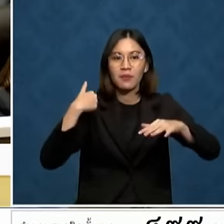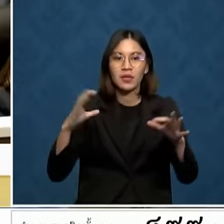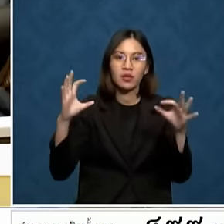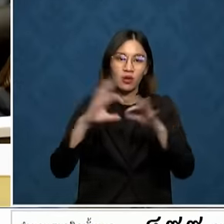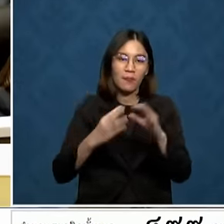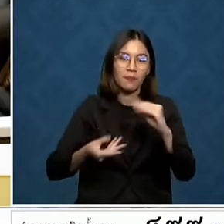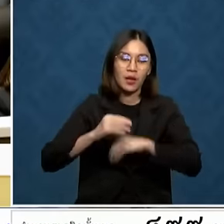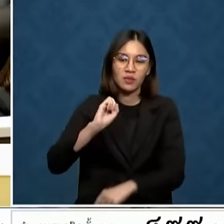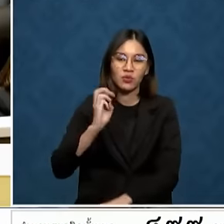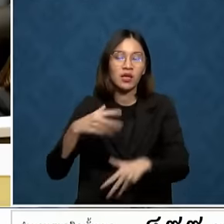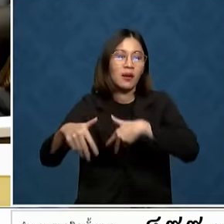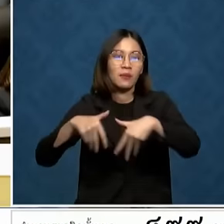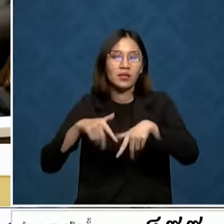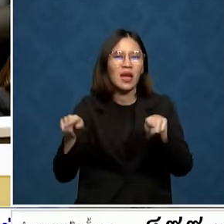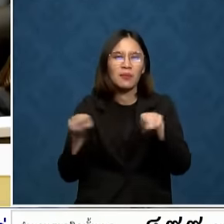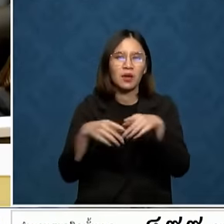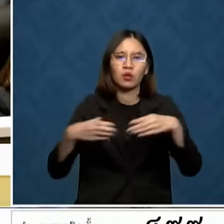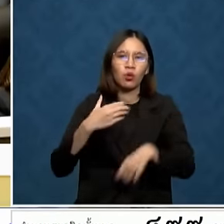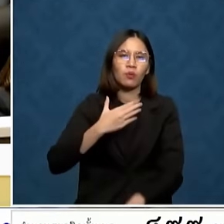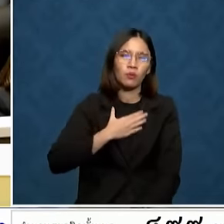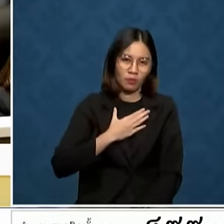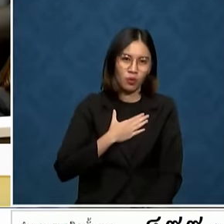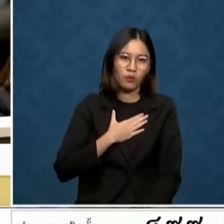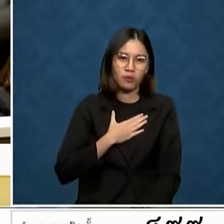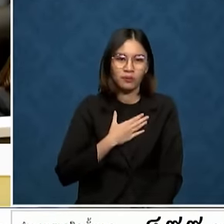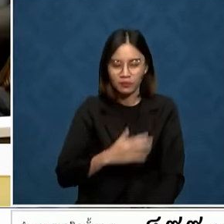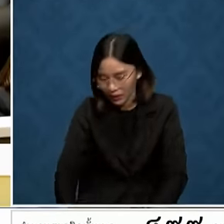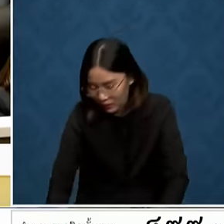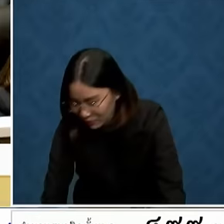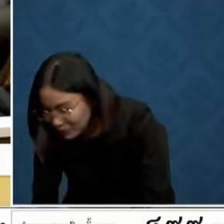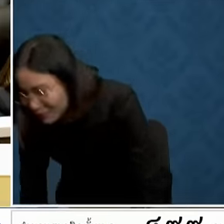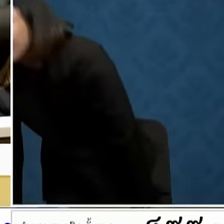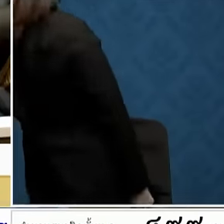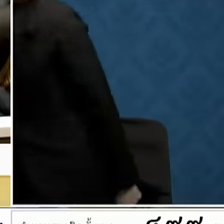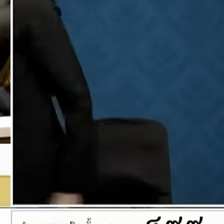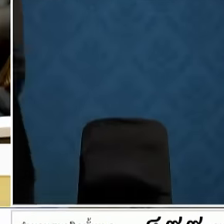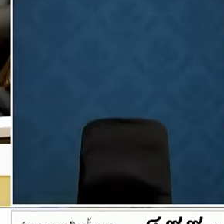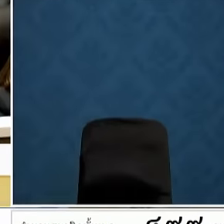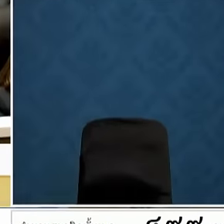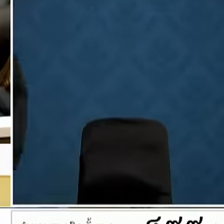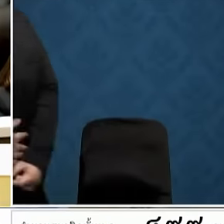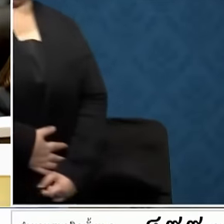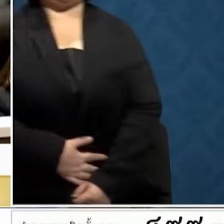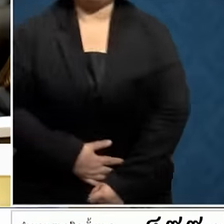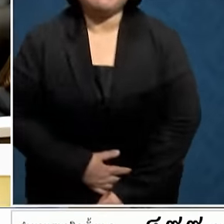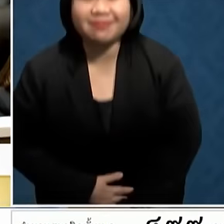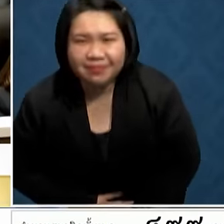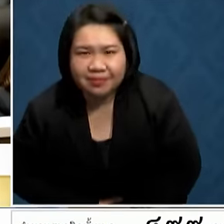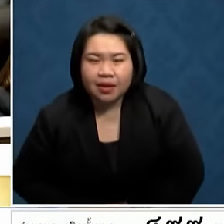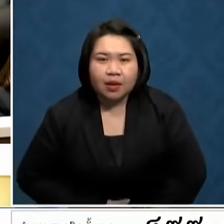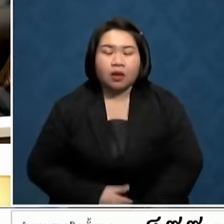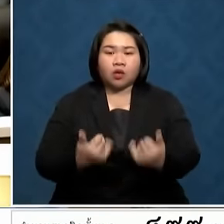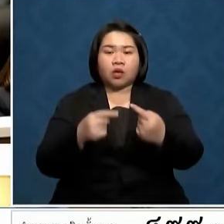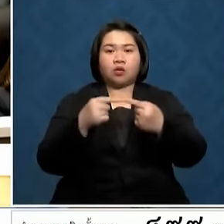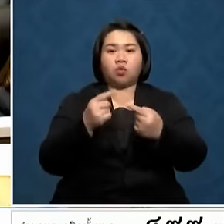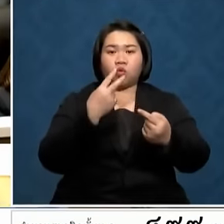สวดีการปชาชน ไม่น้อยหน้ากว่พกผม ไปมากเลยนะครัเพรหเราไปดูครั เอกสารโนโยบายททพกเพื่อไยยื่นให